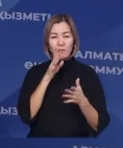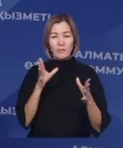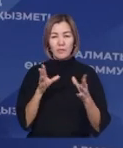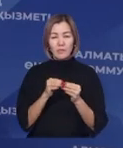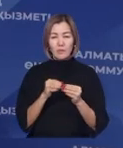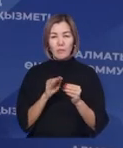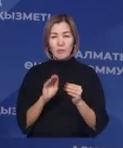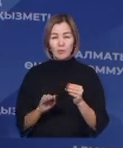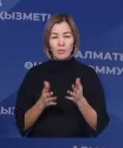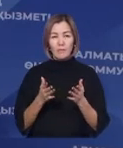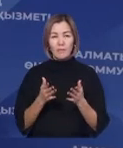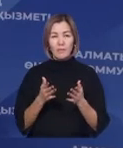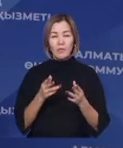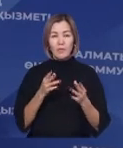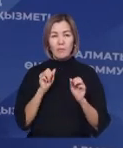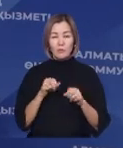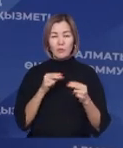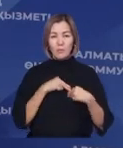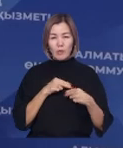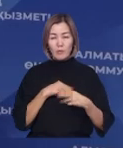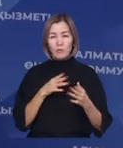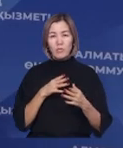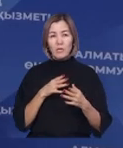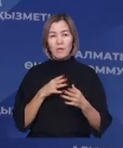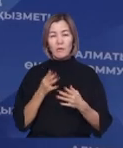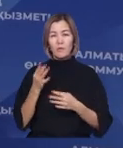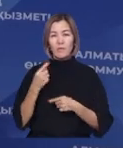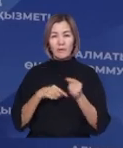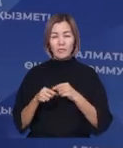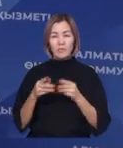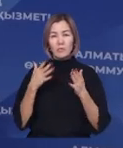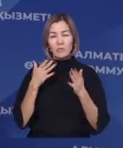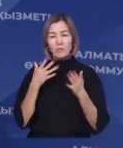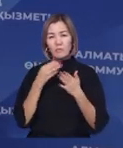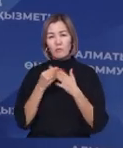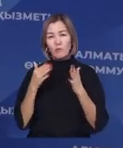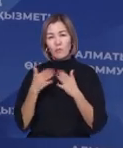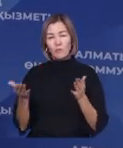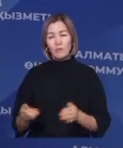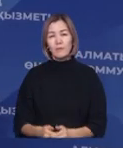ребенком. Мы можем поработать, но потом ребенок возвращается в свою привычную среду.